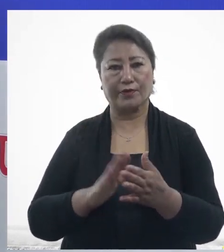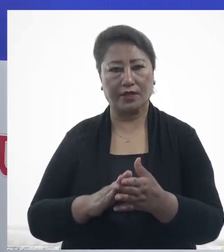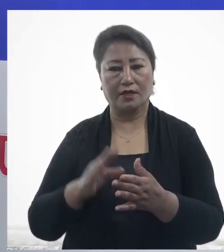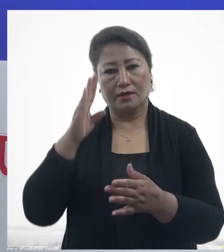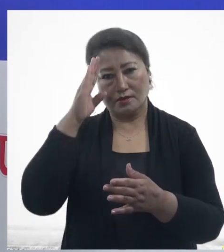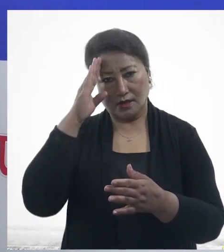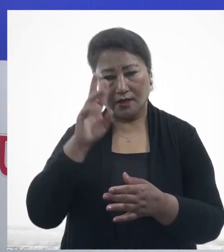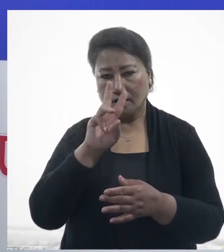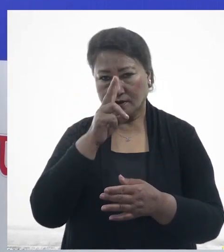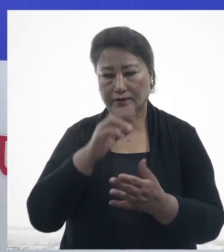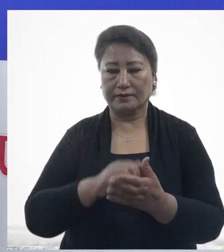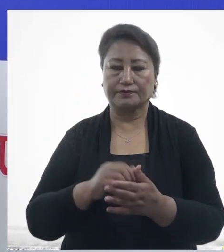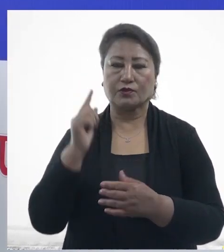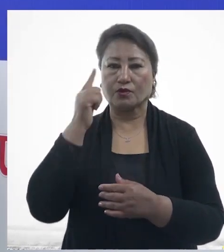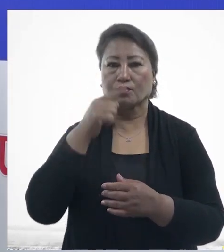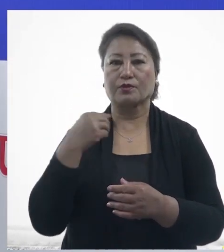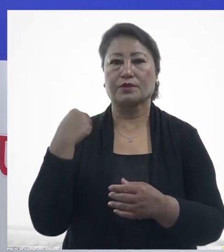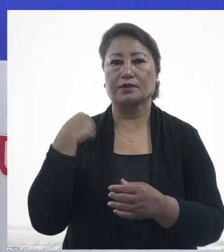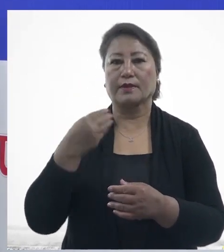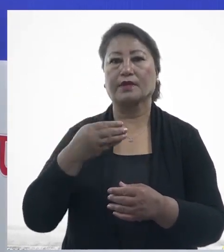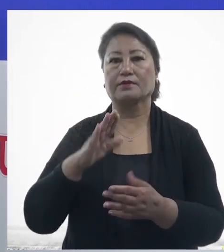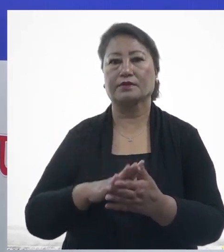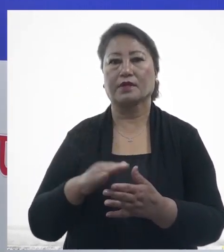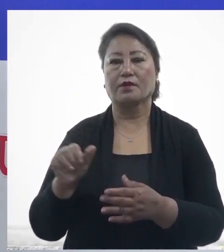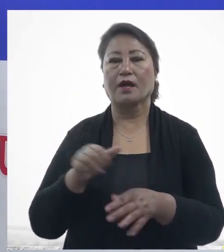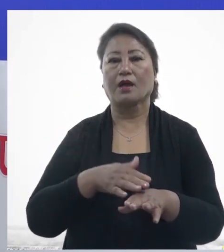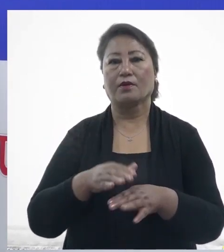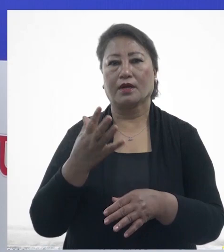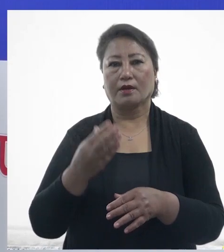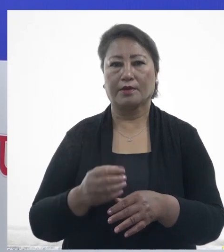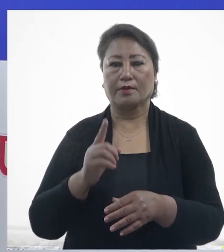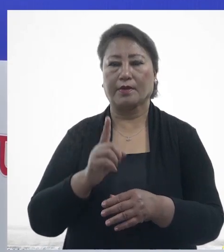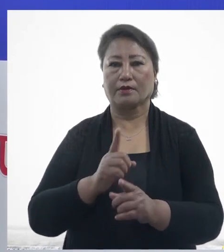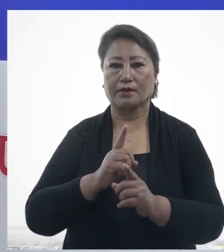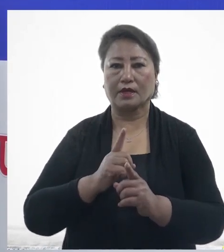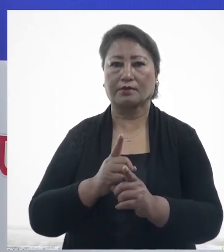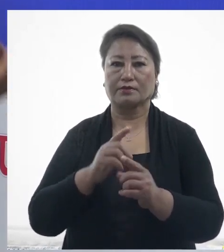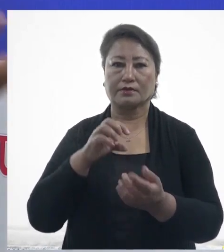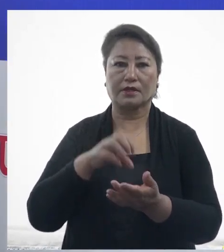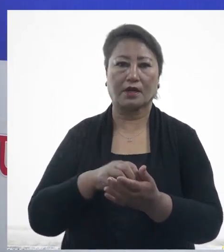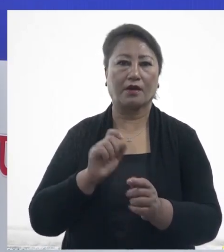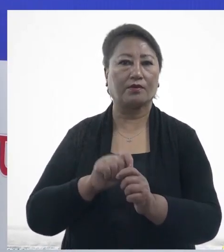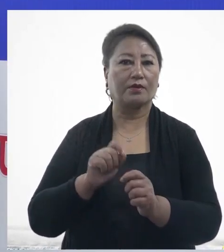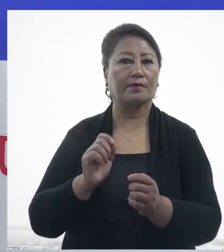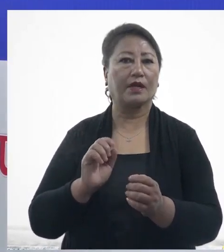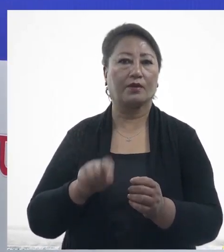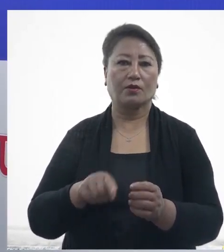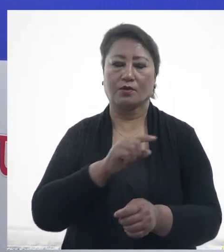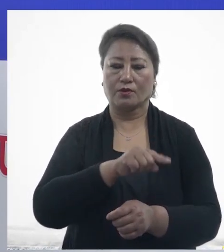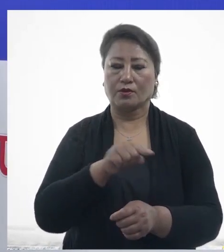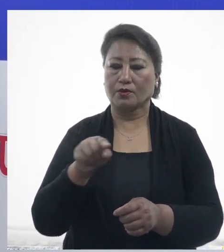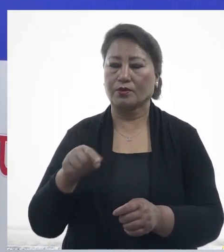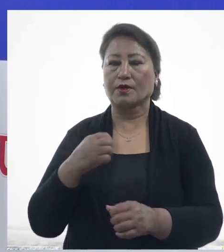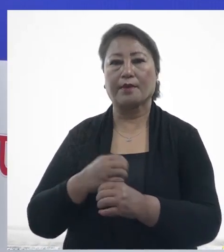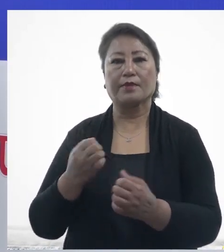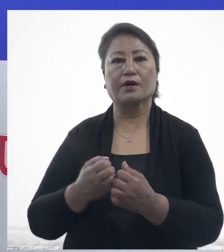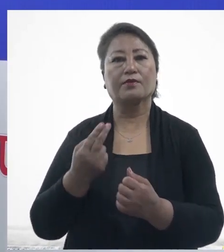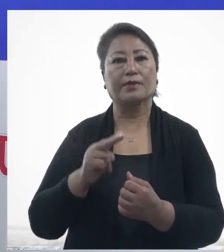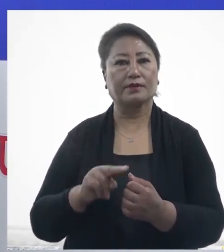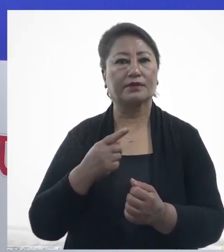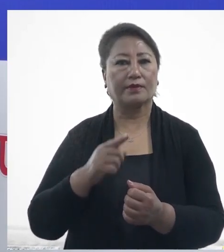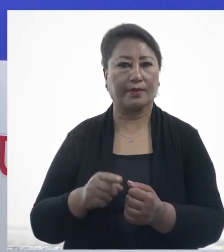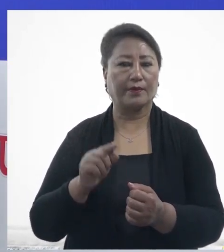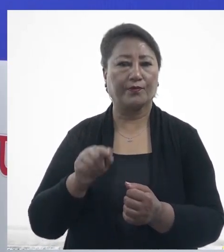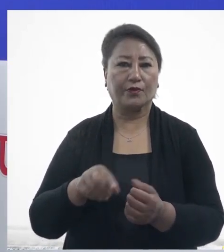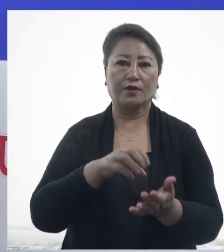सरकार अथवा तपाईँको भनौँ न को को यसको लागि जिम्मेवार हुनुहुन्छ उहाँले कम्तीमा एउटा मोनिटरिङ बडी जस्तो बनाइदिएर र तपाईँले यस्तो खालको काम गरिरहनु भएको छ उहाँले यस्तो खालको काम गरिरहनु भएको छ तपाईँले